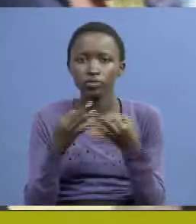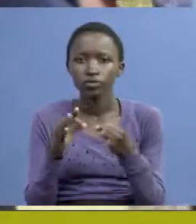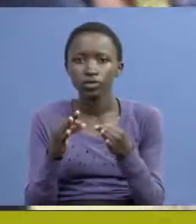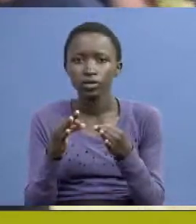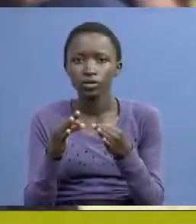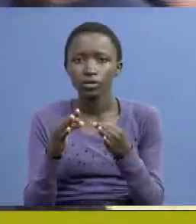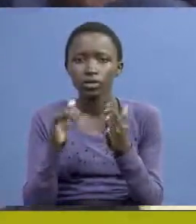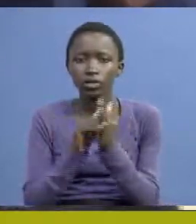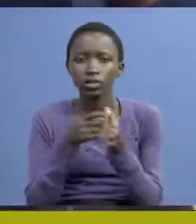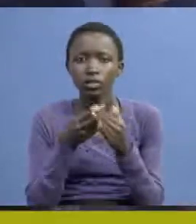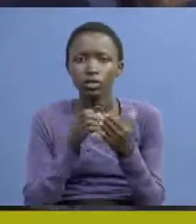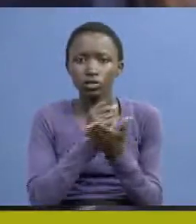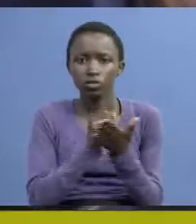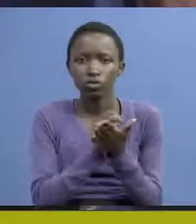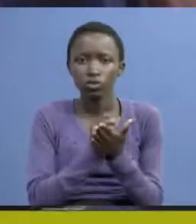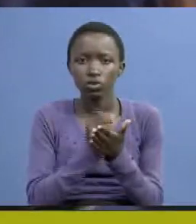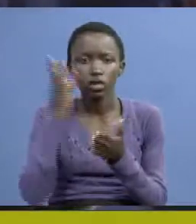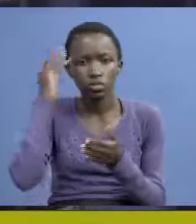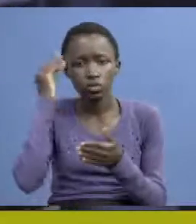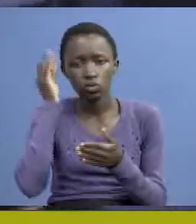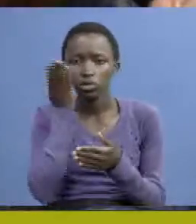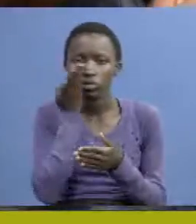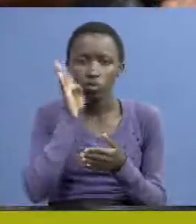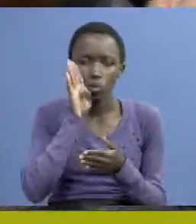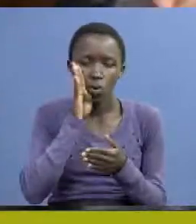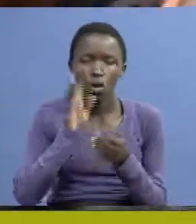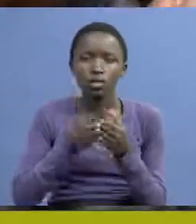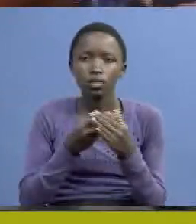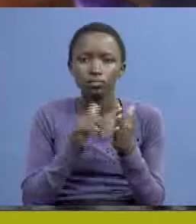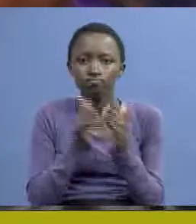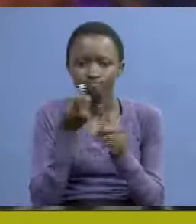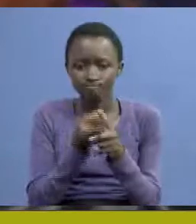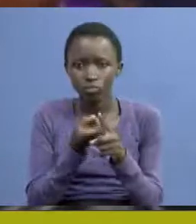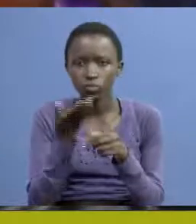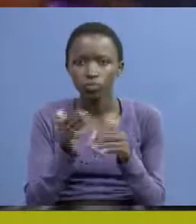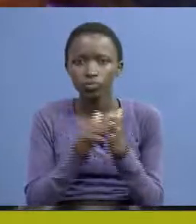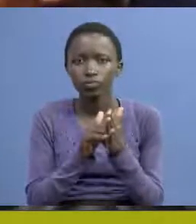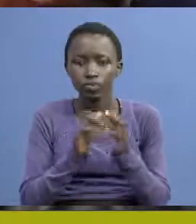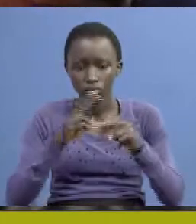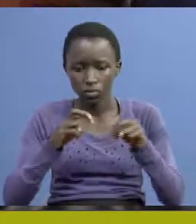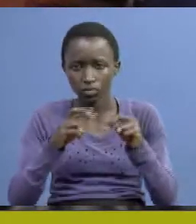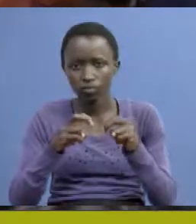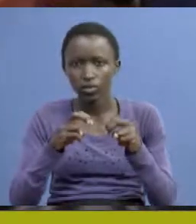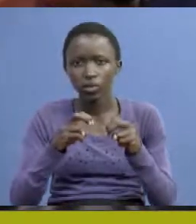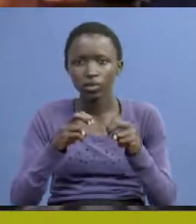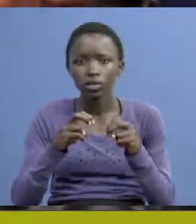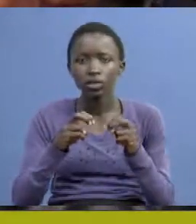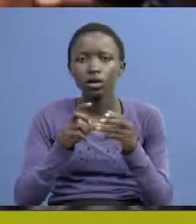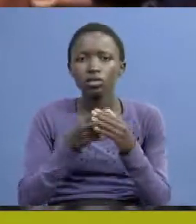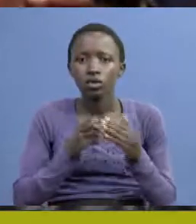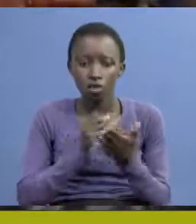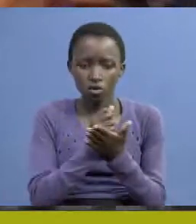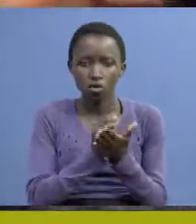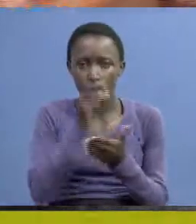Ziga ambaye ni afisa wa elimu wa kaunti ndogo ya Isiolo. Majasusi kutoka kurugenzi ya upelelezi wa jinai, maafisa